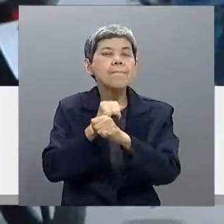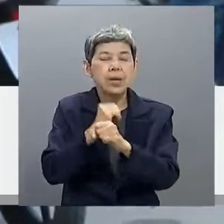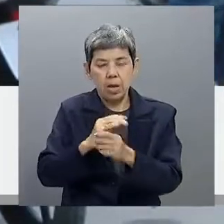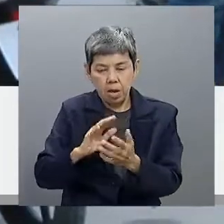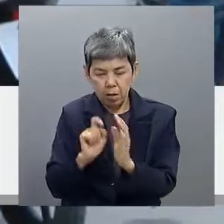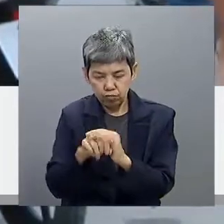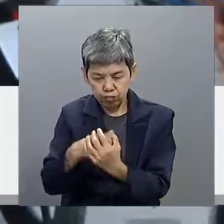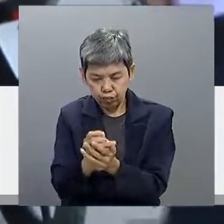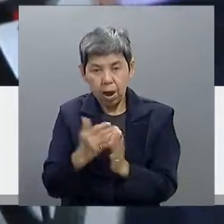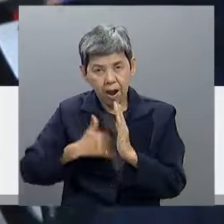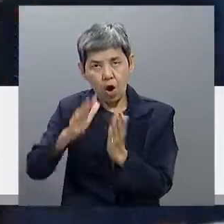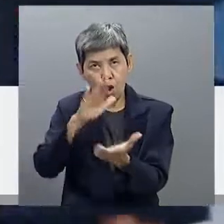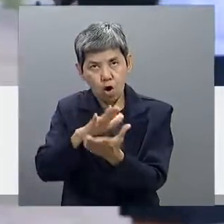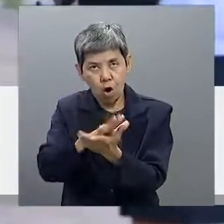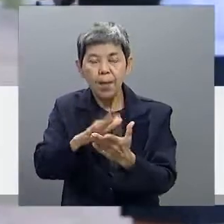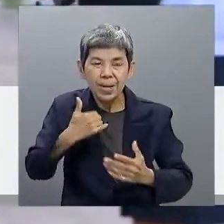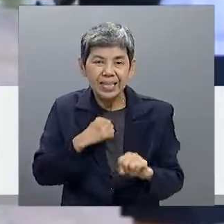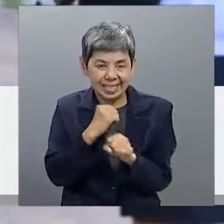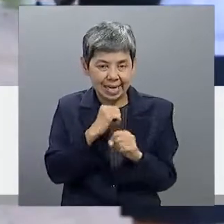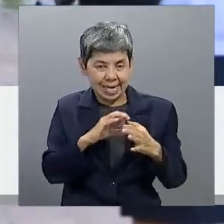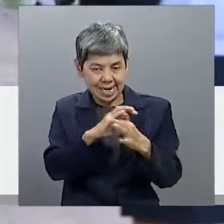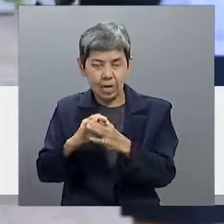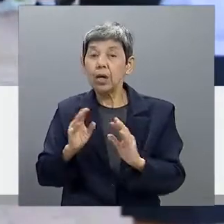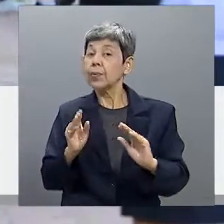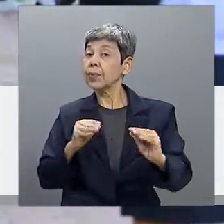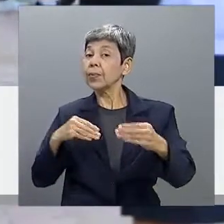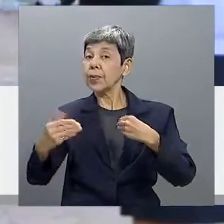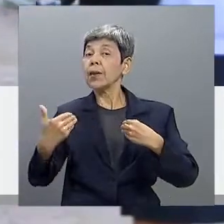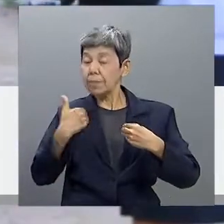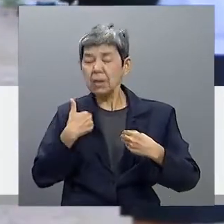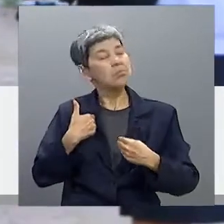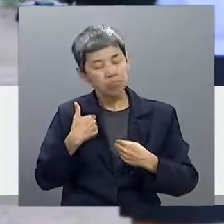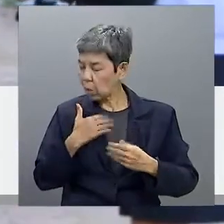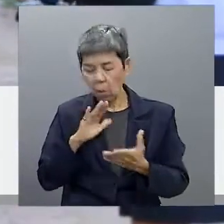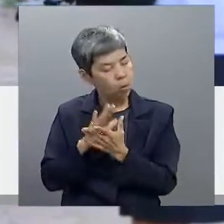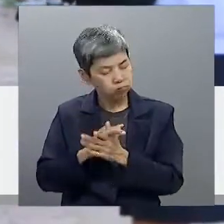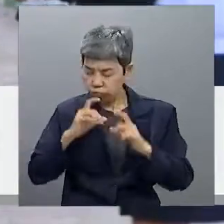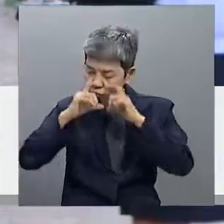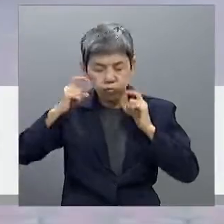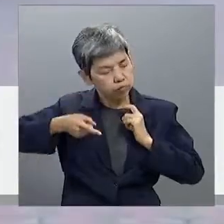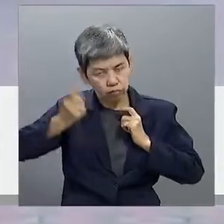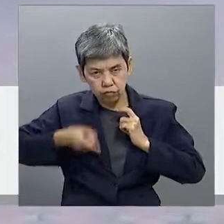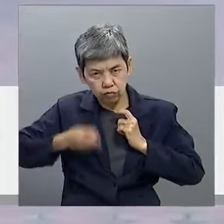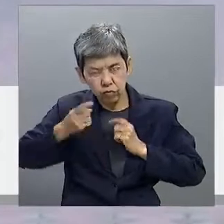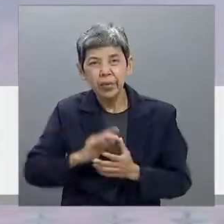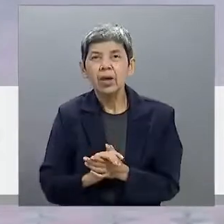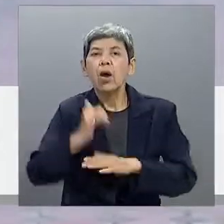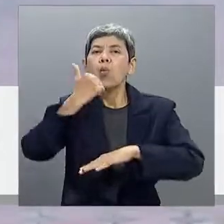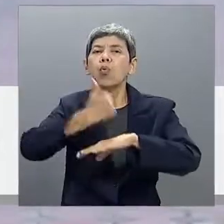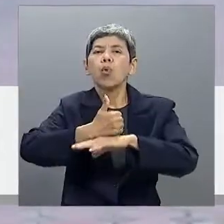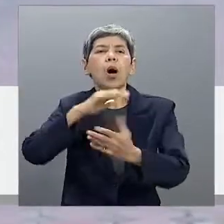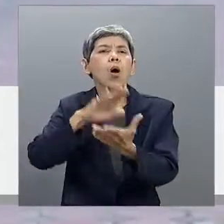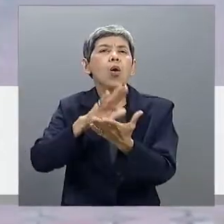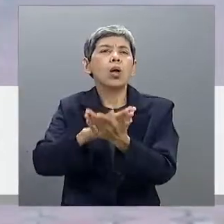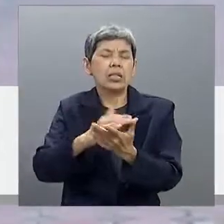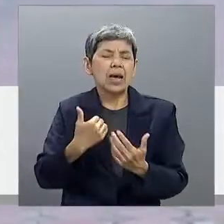นะว่าขณะนี้หน่วยงานที่เกี่ยวข้องจะผ่อนคลายมาตรการกันแล้วก็ตามนายชาญณรงค์ยาสุทธิผู้อำนวยการโรงเรียนก็บอกว่ายัง